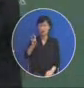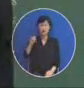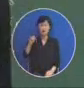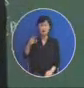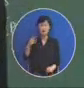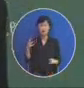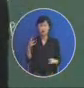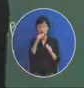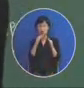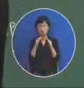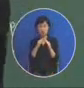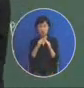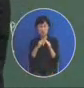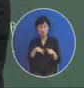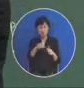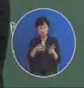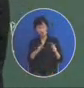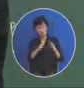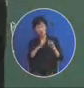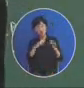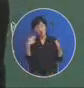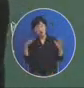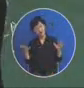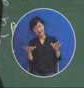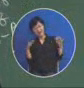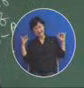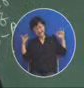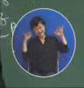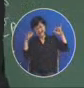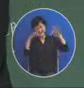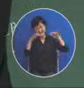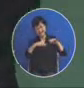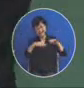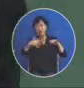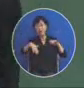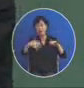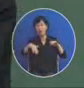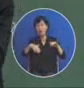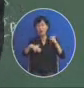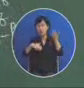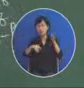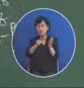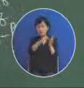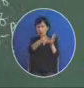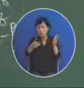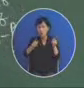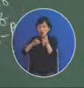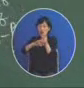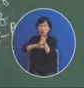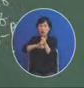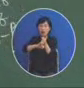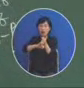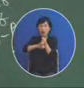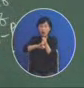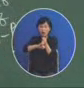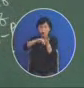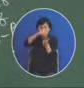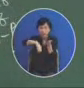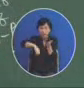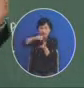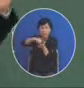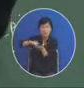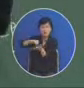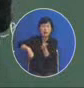Zerubbabel's temple, as well as Herod's temple, were grand and amazing. 이 언약을 빼버렸어요. But then as time passed, they took out the covenant of Mount